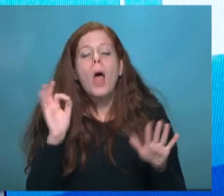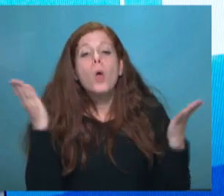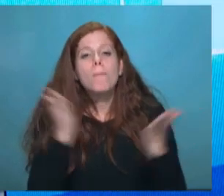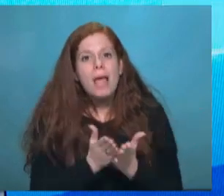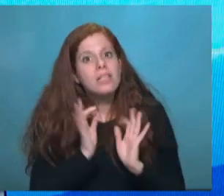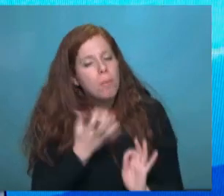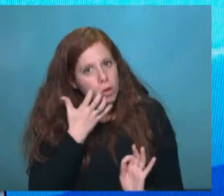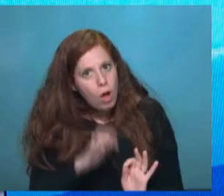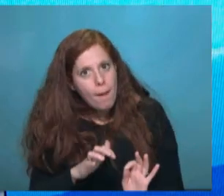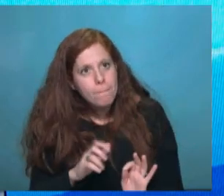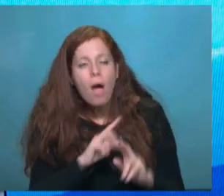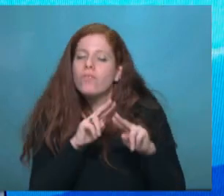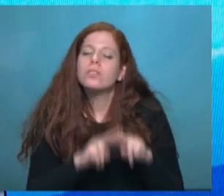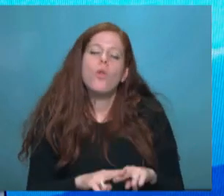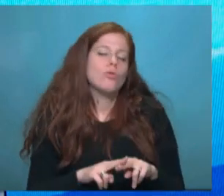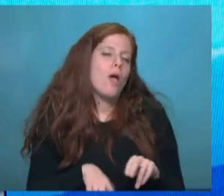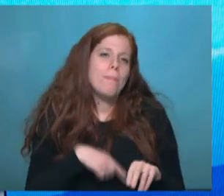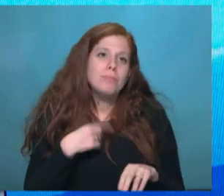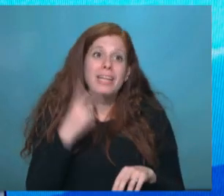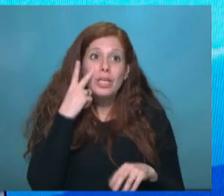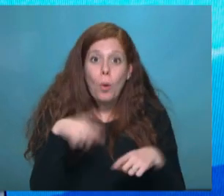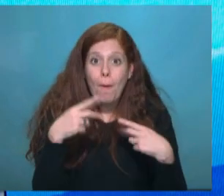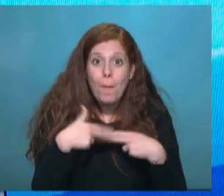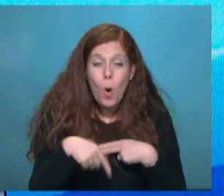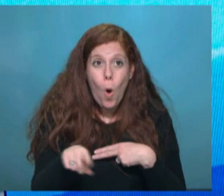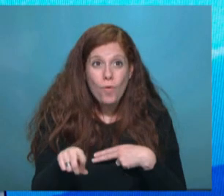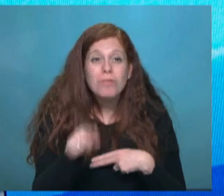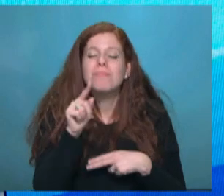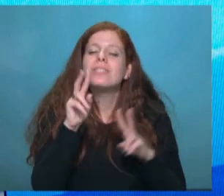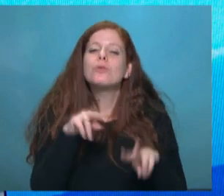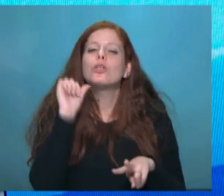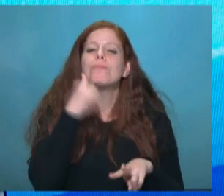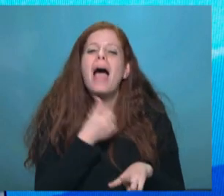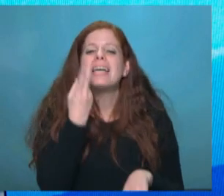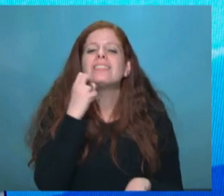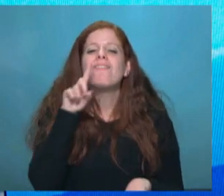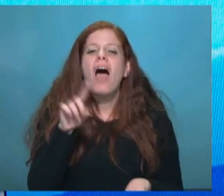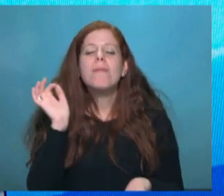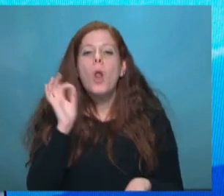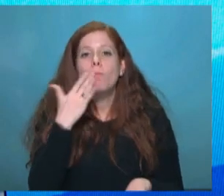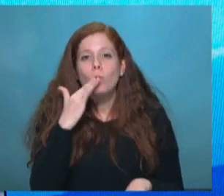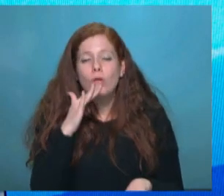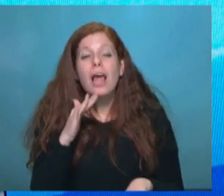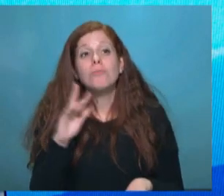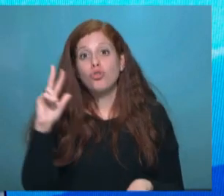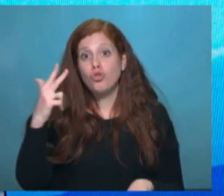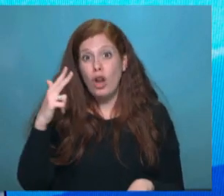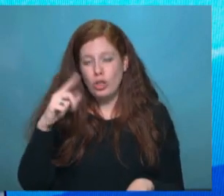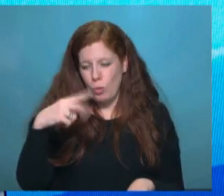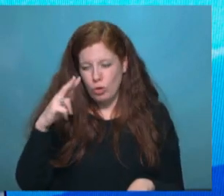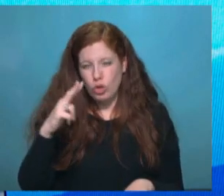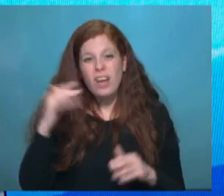ממש חם. אבל זה לא יישאר לאורך זמן, כי תראו מה קורה בימים הקרובים. זה מה שיש לנו מחר, 21 מעלות בירושלים, שלישי. כבר ירידה